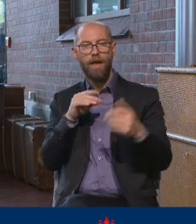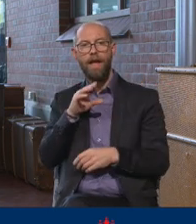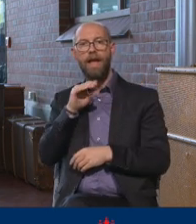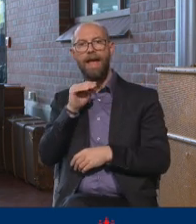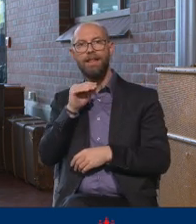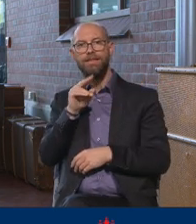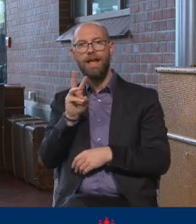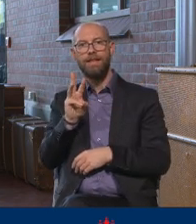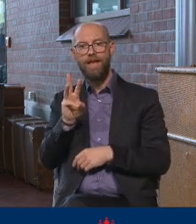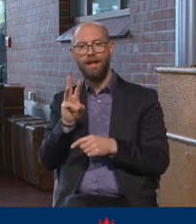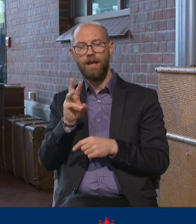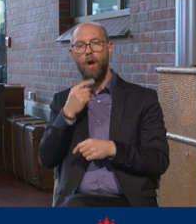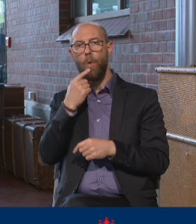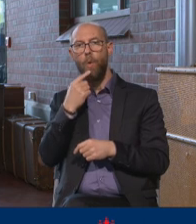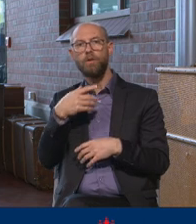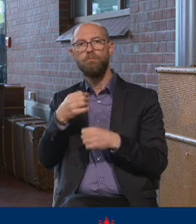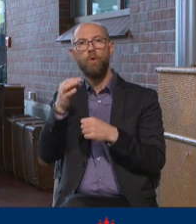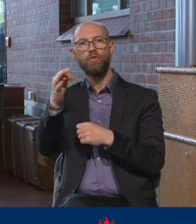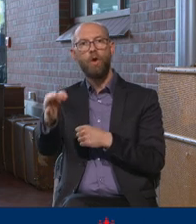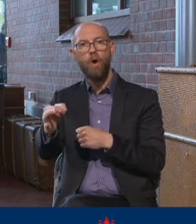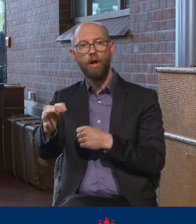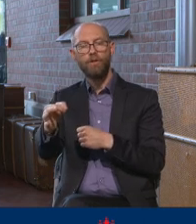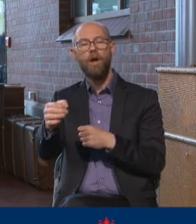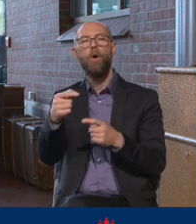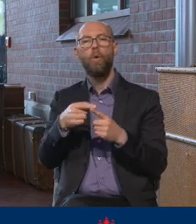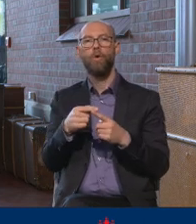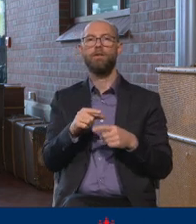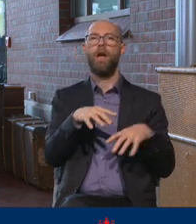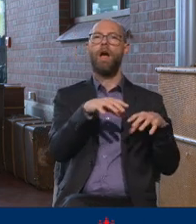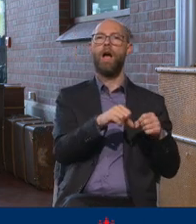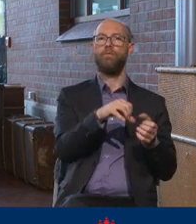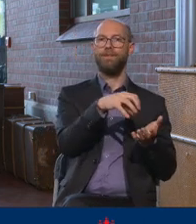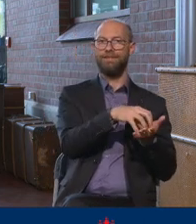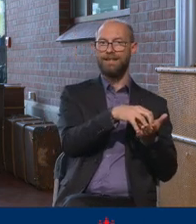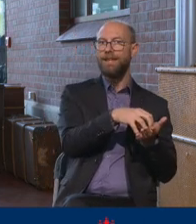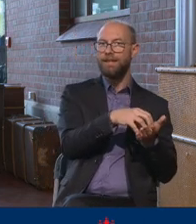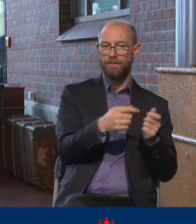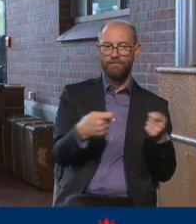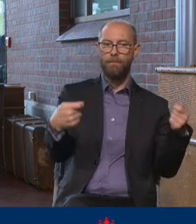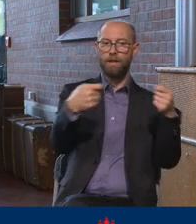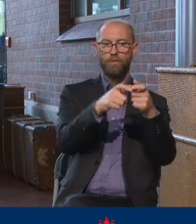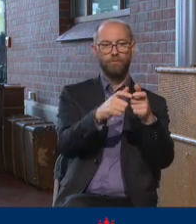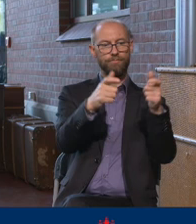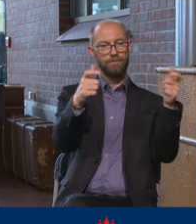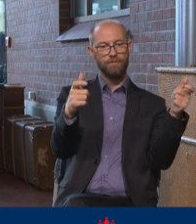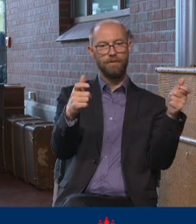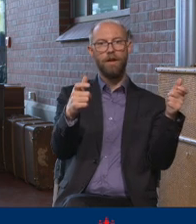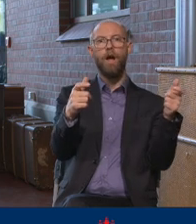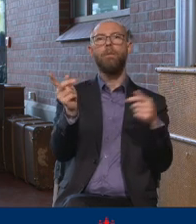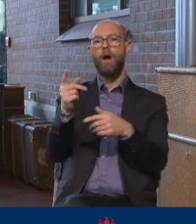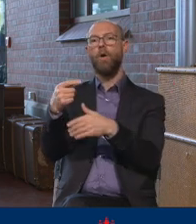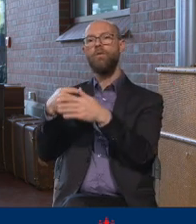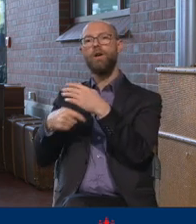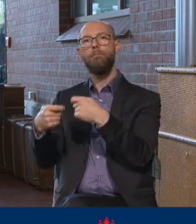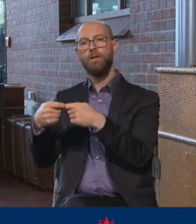aber eben auch anderen verbindungen beispielsweise dem tunnel unter der güterumgehungsbahn und der